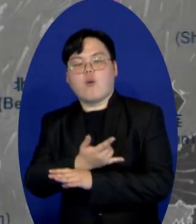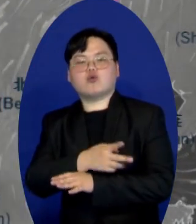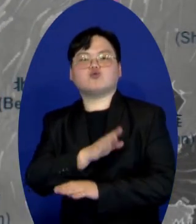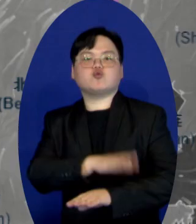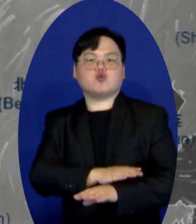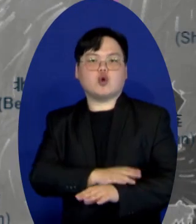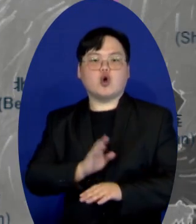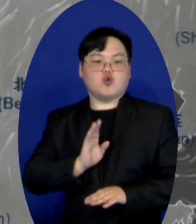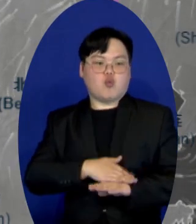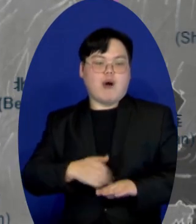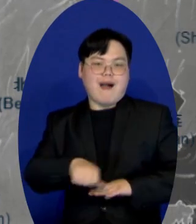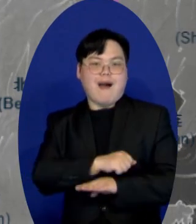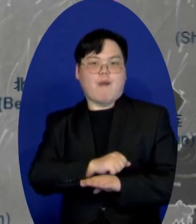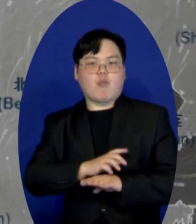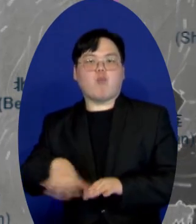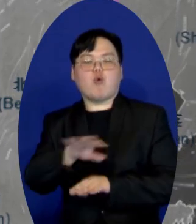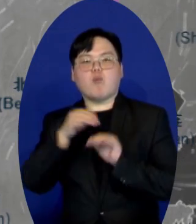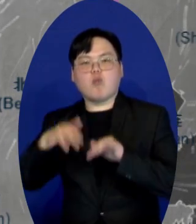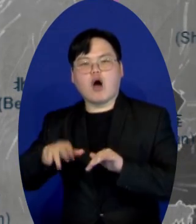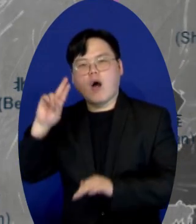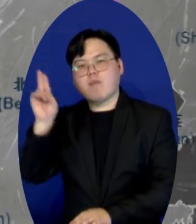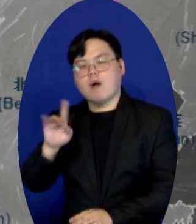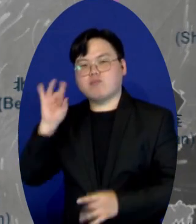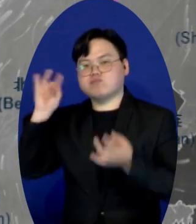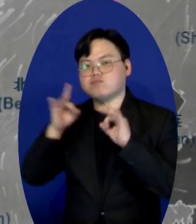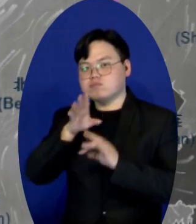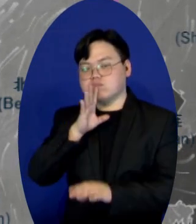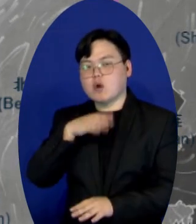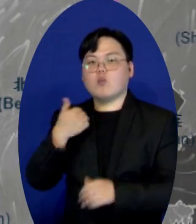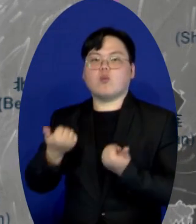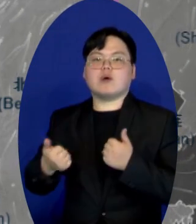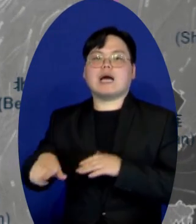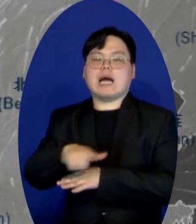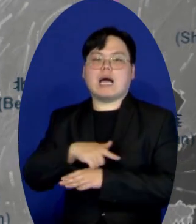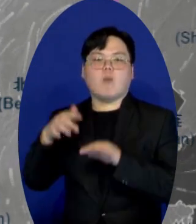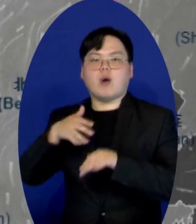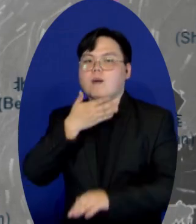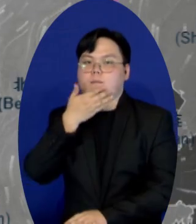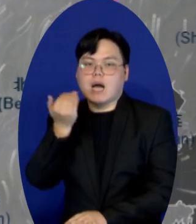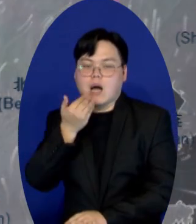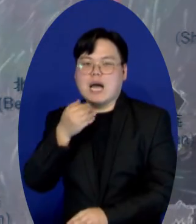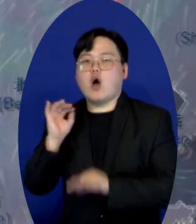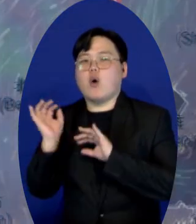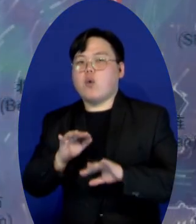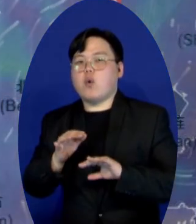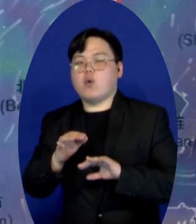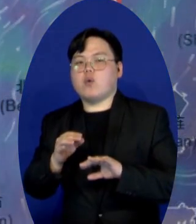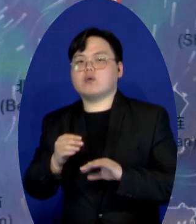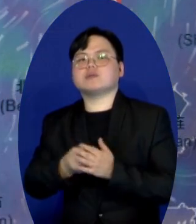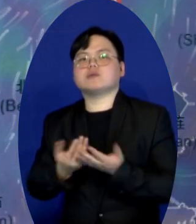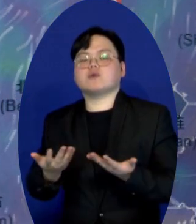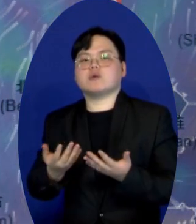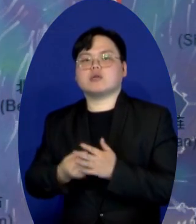зүүн, за зүүн аймагуудынхаа их нутгаараа бороо болон дууц хаалгаантай аадар бороо орно. За бас нутгаараа бол хурд хөндс орохгүй. Салхи хурд болоод чиглэлийн хувьд авч